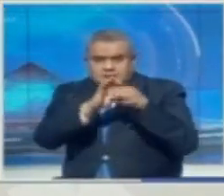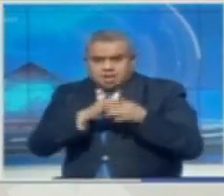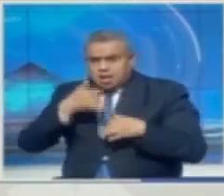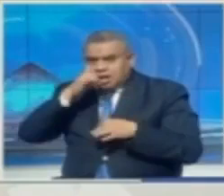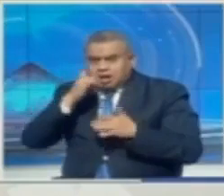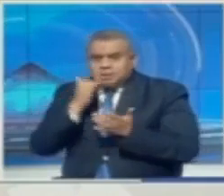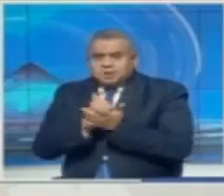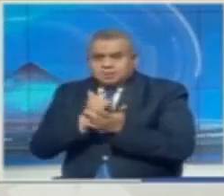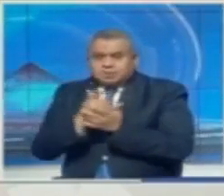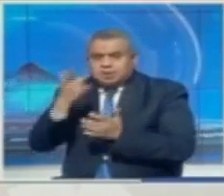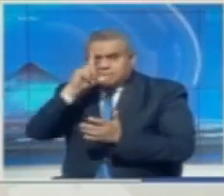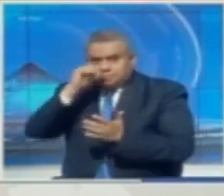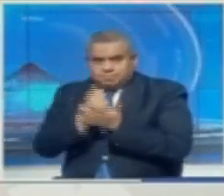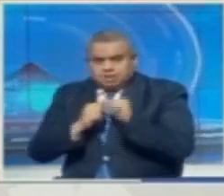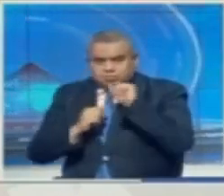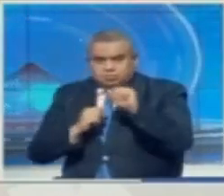ومسؤوليتها